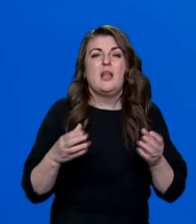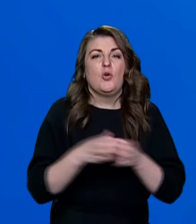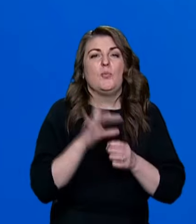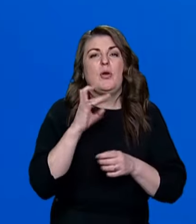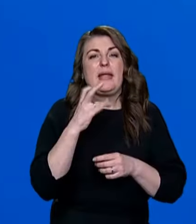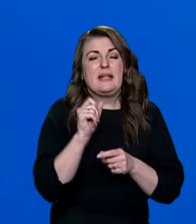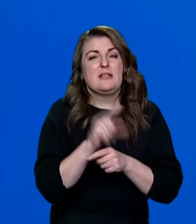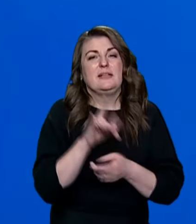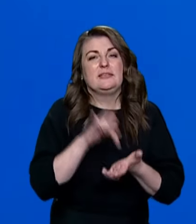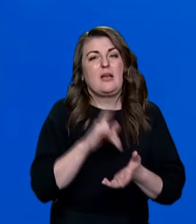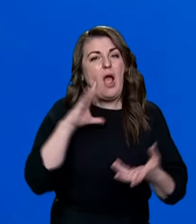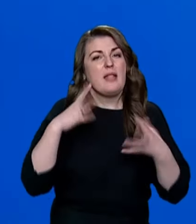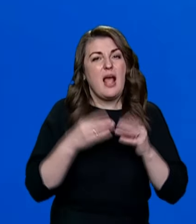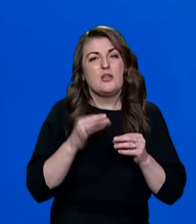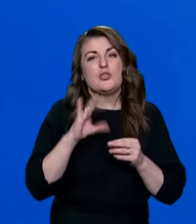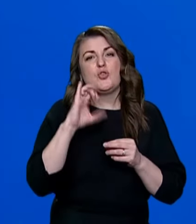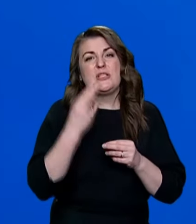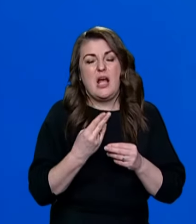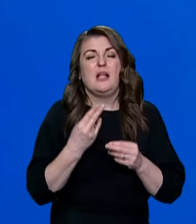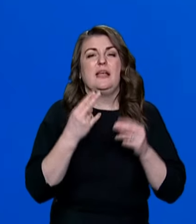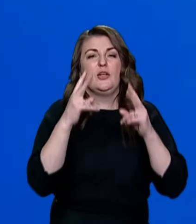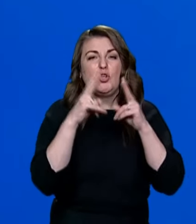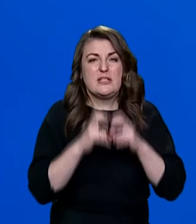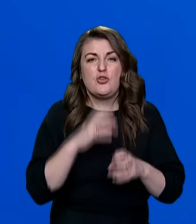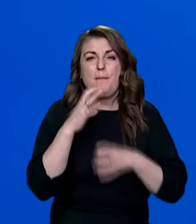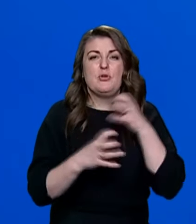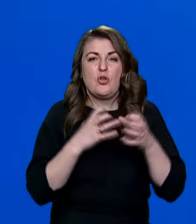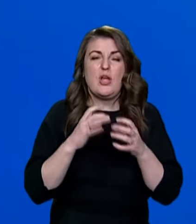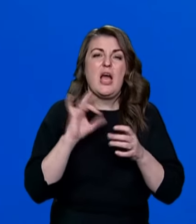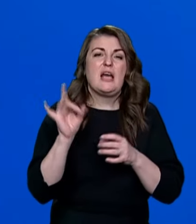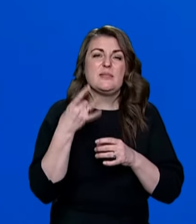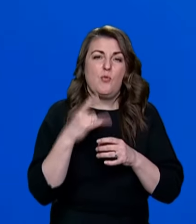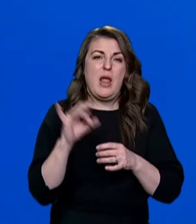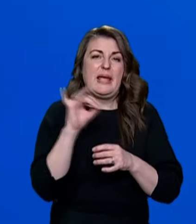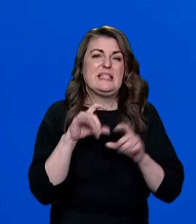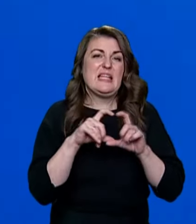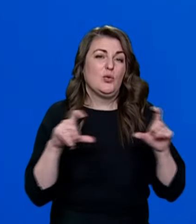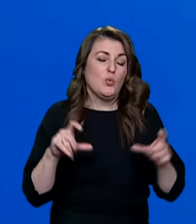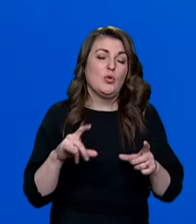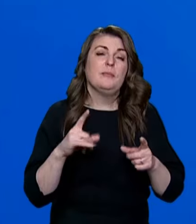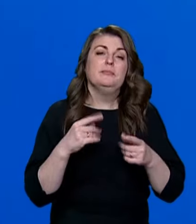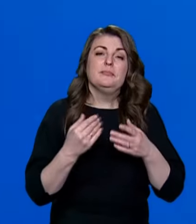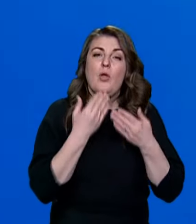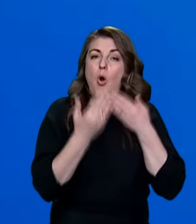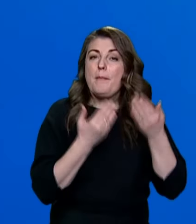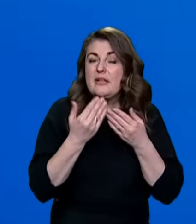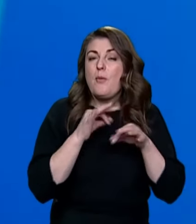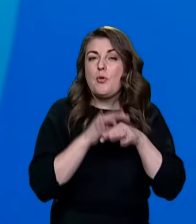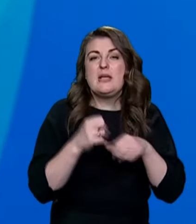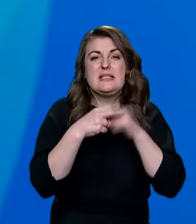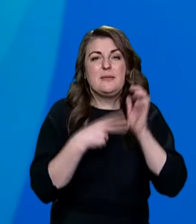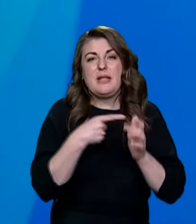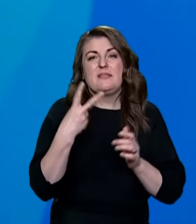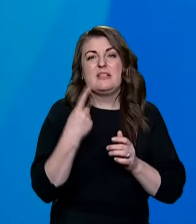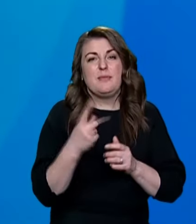«Рейтинг» на замовлення Центру аналізу та соціологічних досліджень Міжнародного республіканського інституту. Дане опитування проводилося із